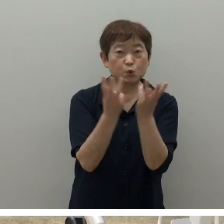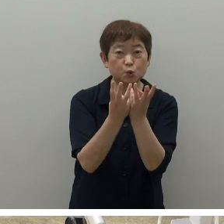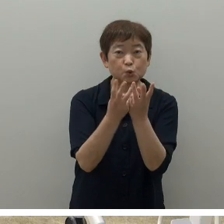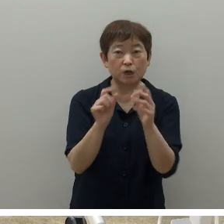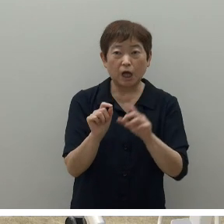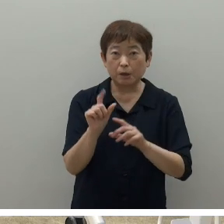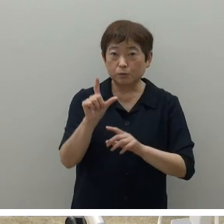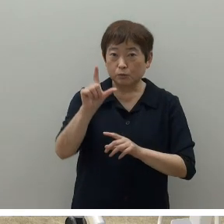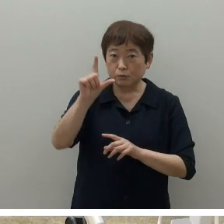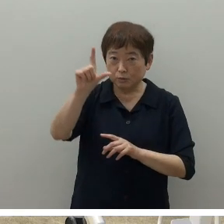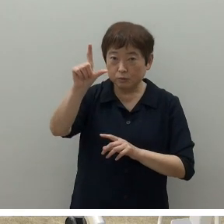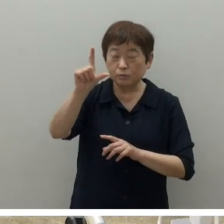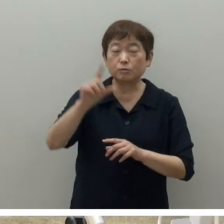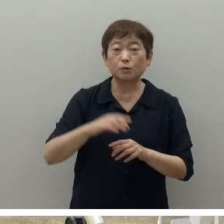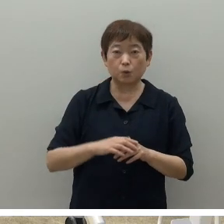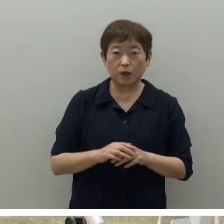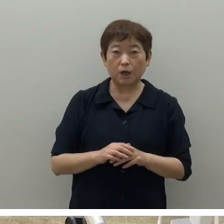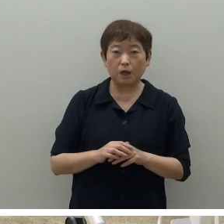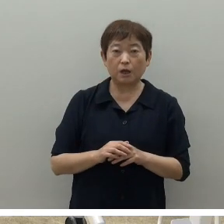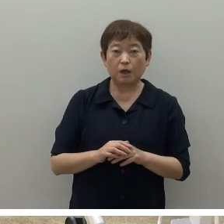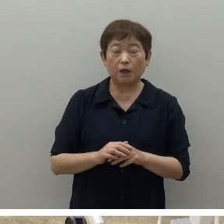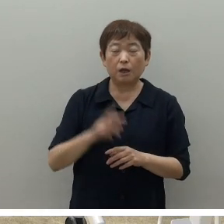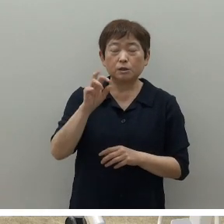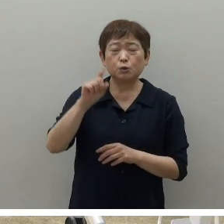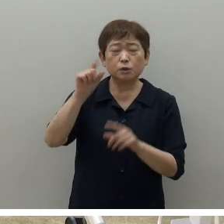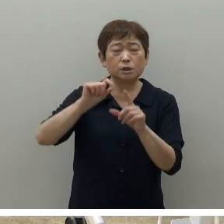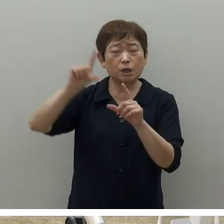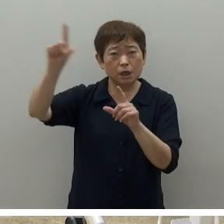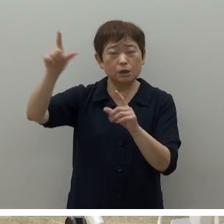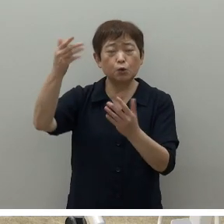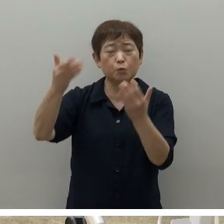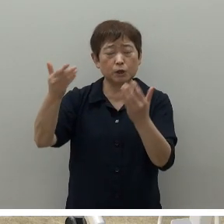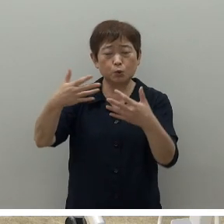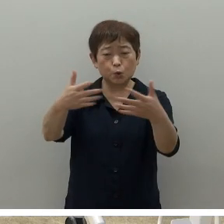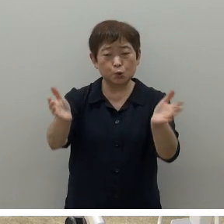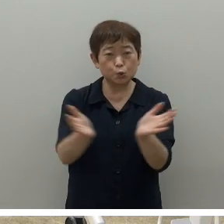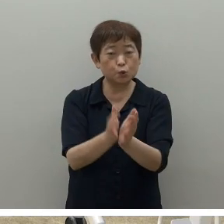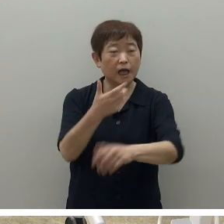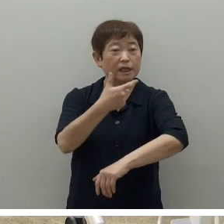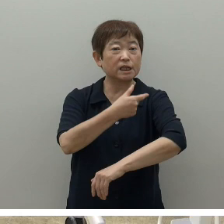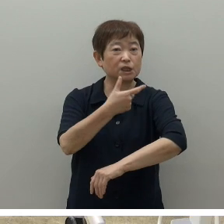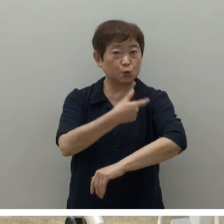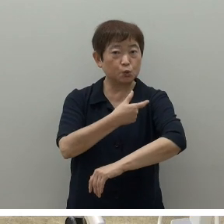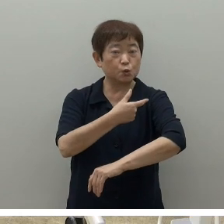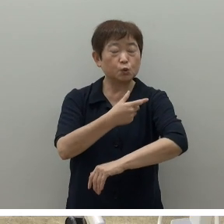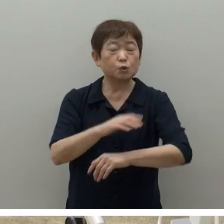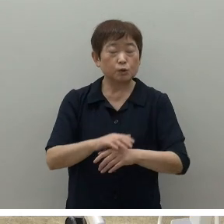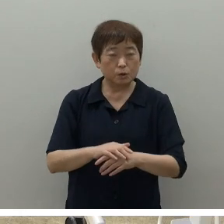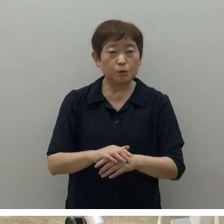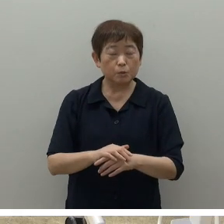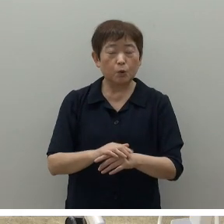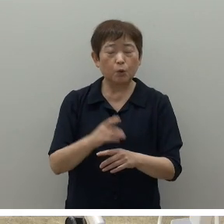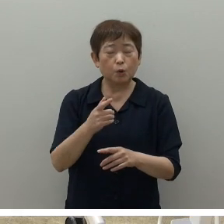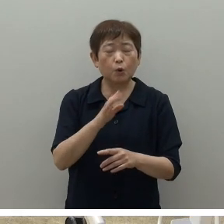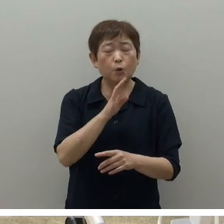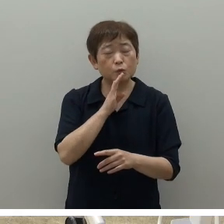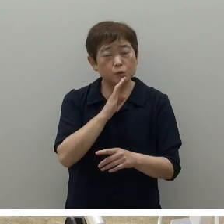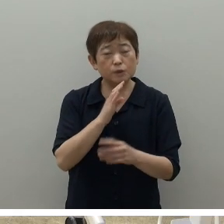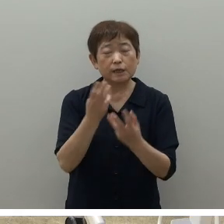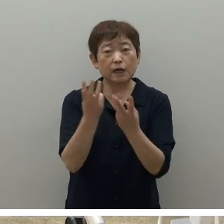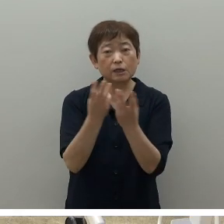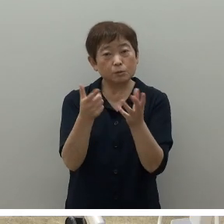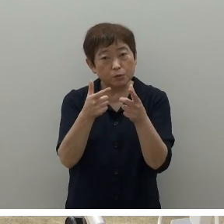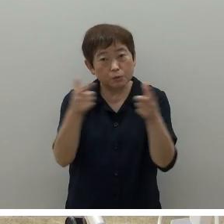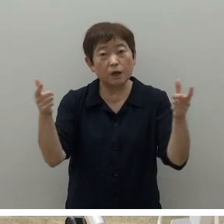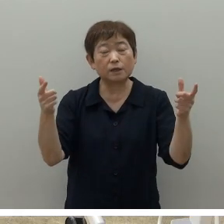倍、あとさらにはグリーンベースも稼働日を夜間を含め毎日のように運営していると、まあ、